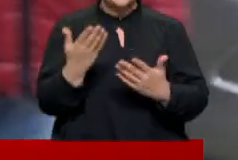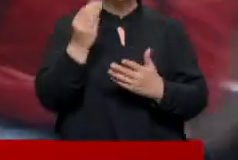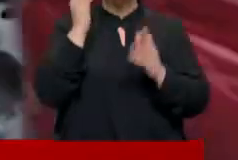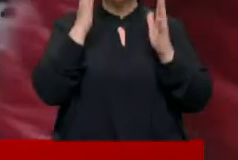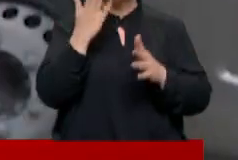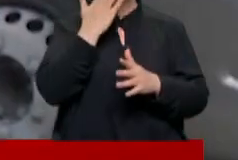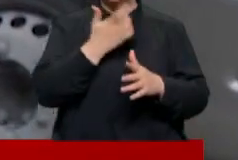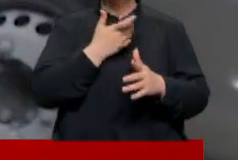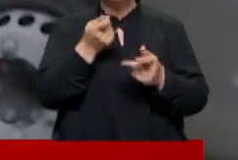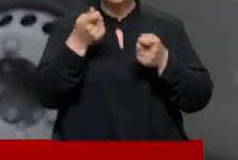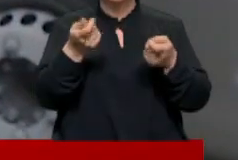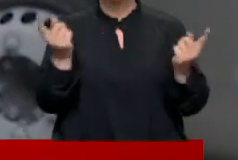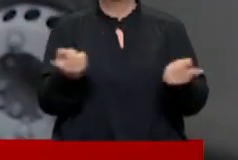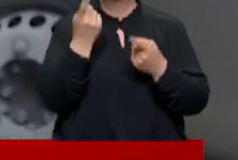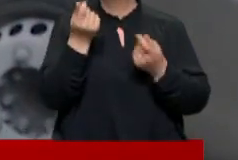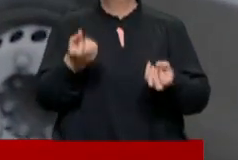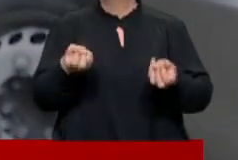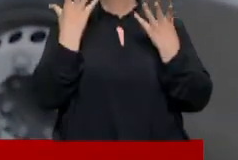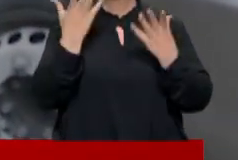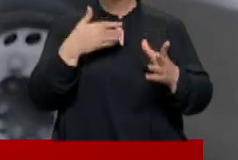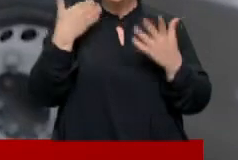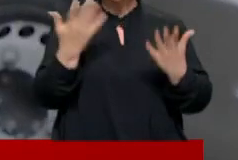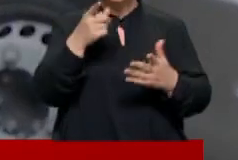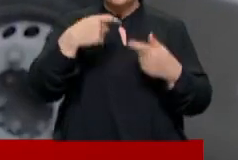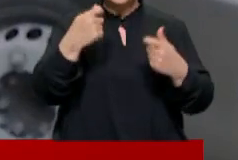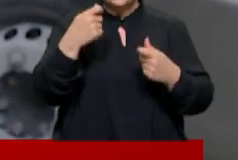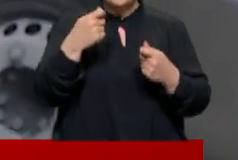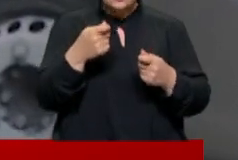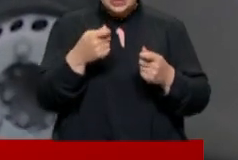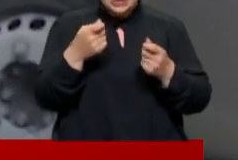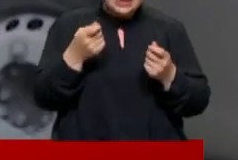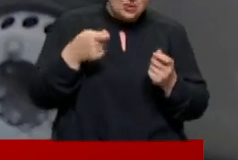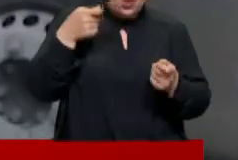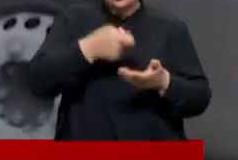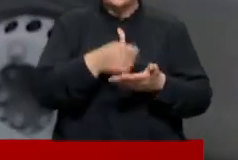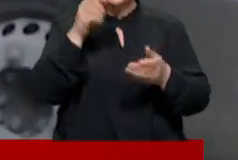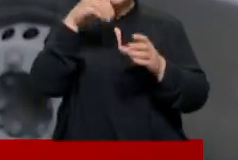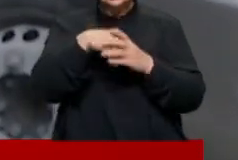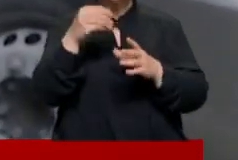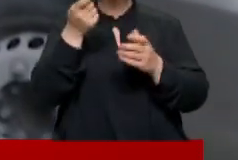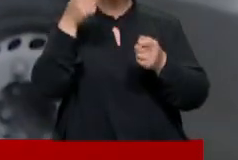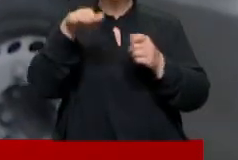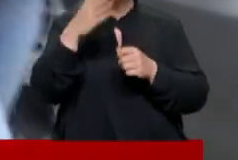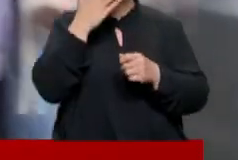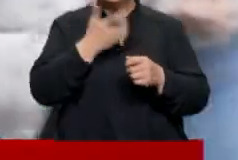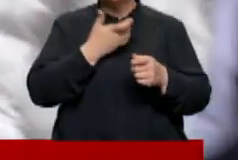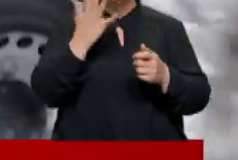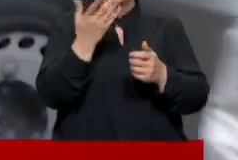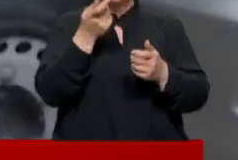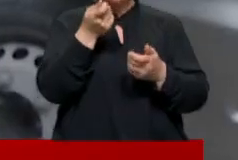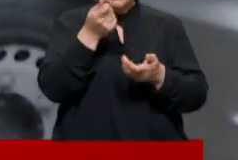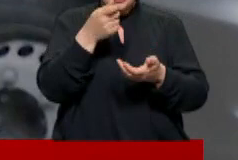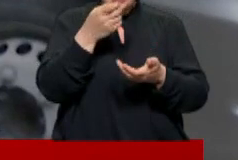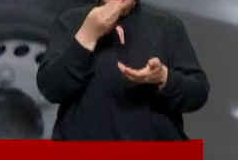çoğu öğrenci bu ücreti karşılamakta zorlanıyor. Hatta sırf bu masrafları karşılayabilmek için işe giren öğrenciler ya da harçlığının büyük